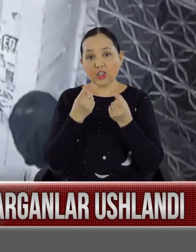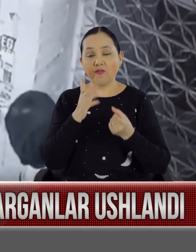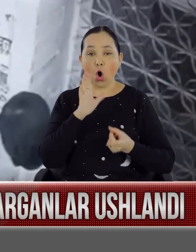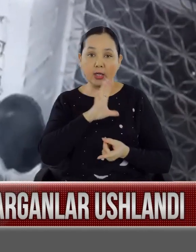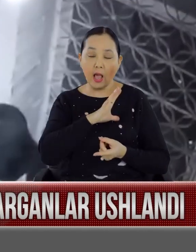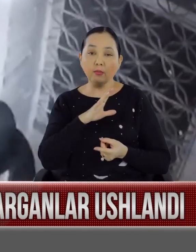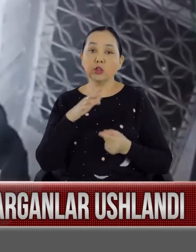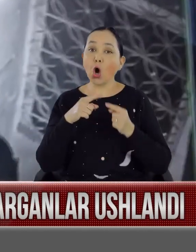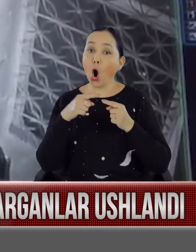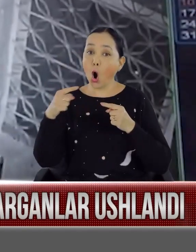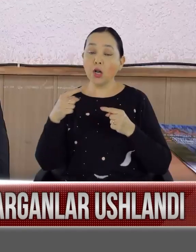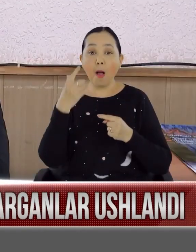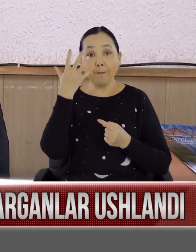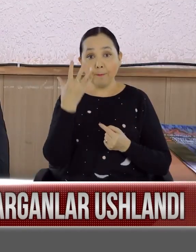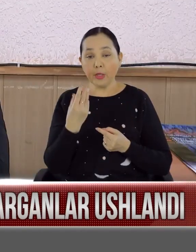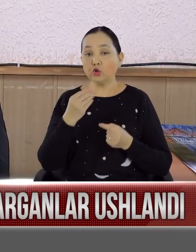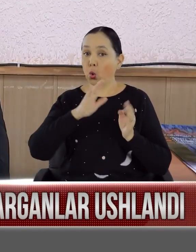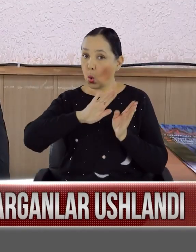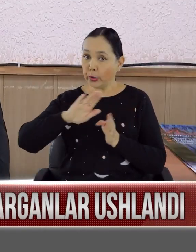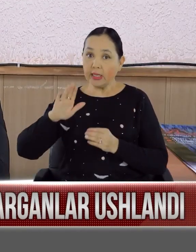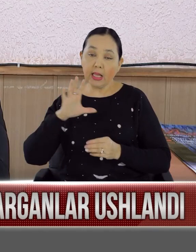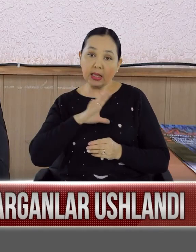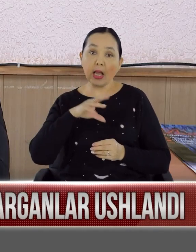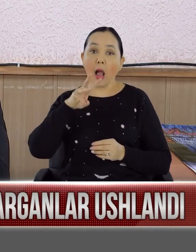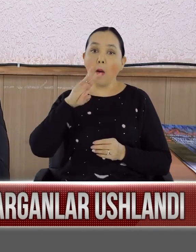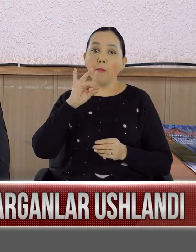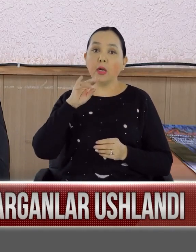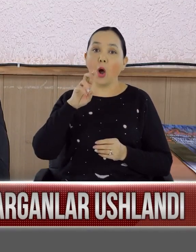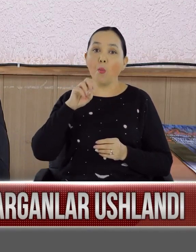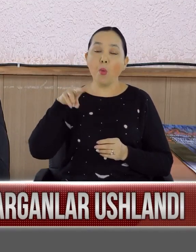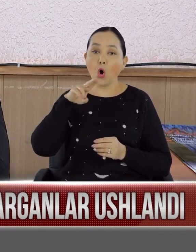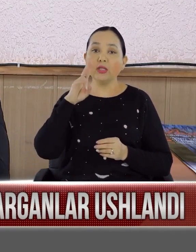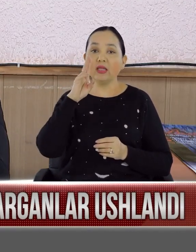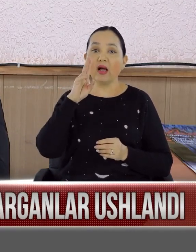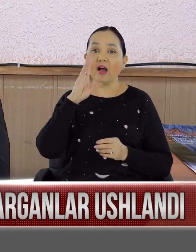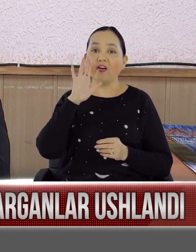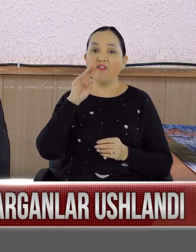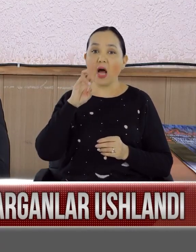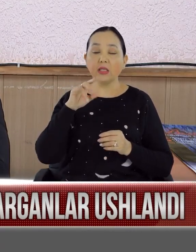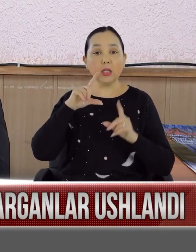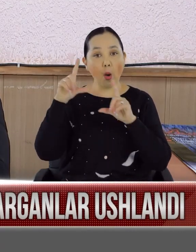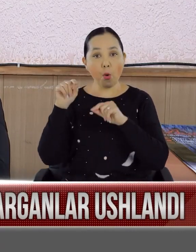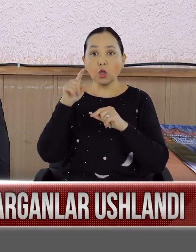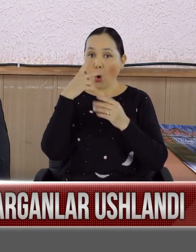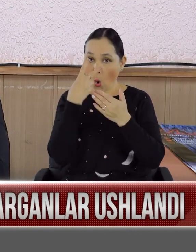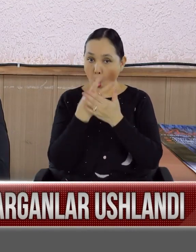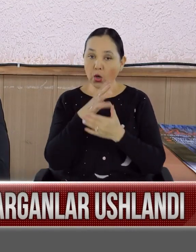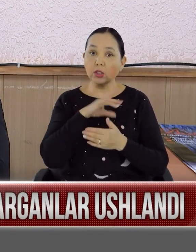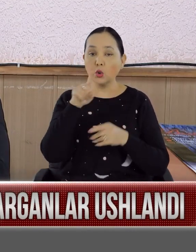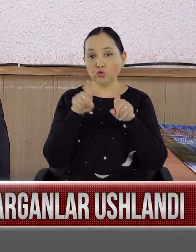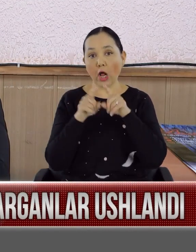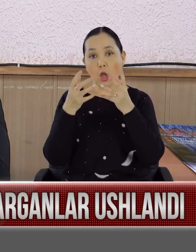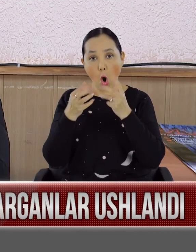yuborganmiz. Oradan 5 kun o'tgandan keyin Mirobod kvartalga bordik, bitta bankomat ko'rib,